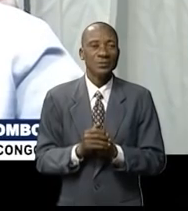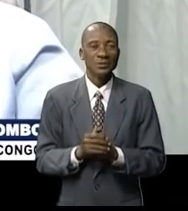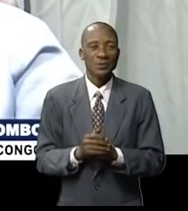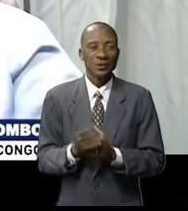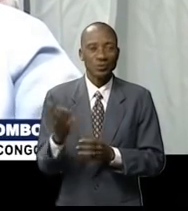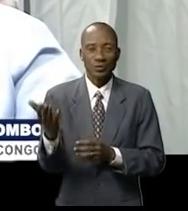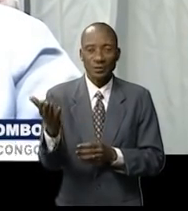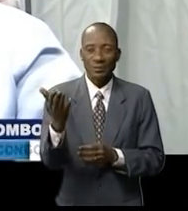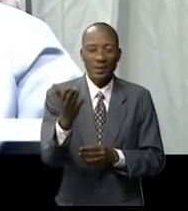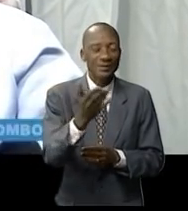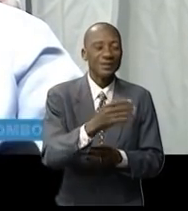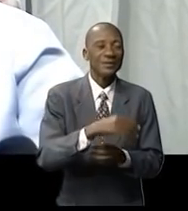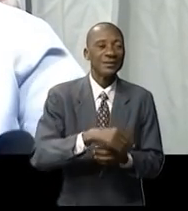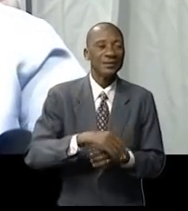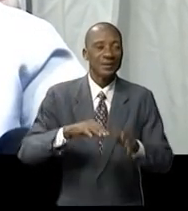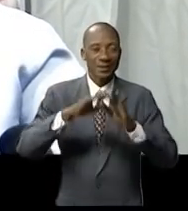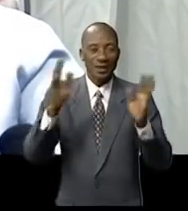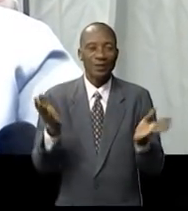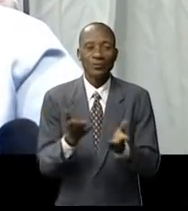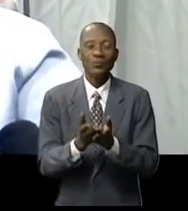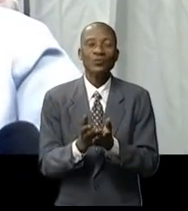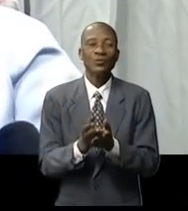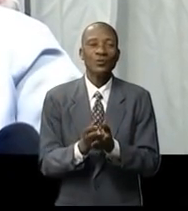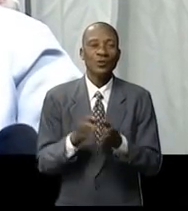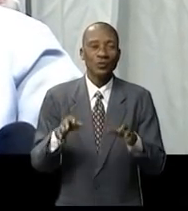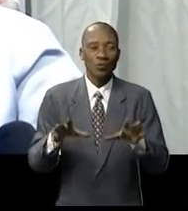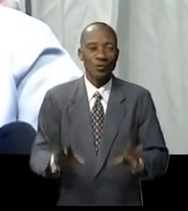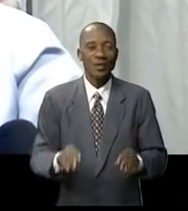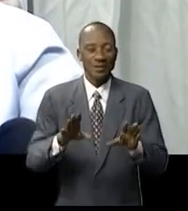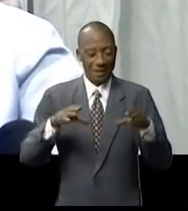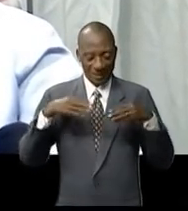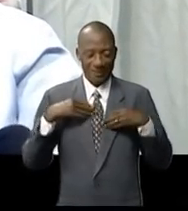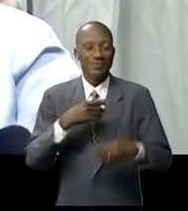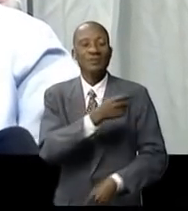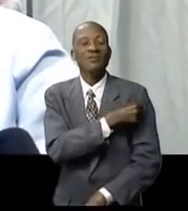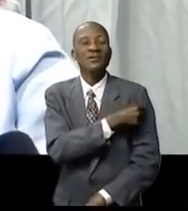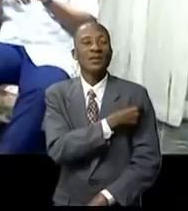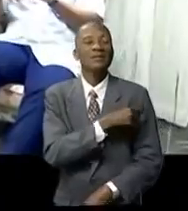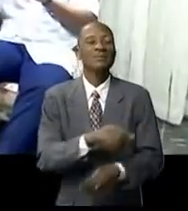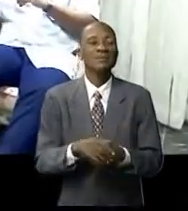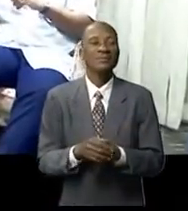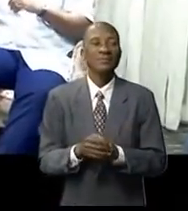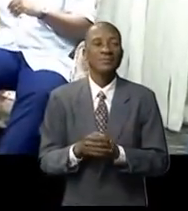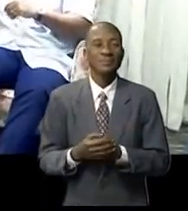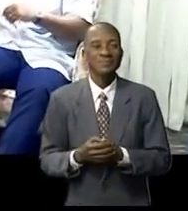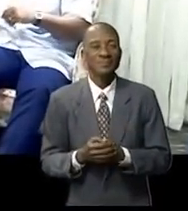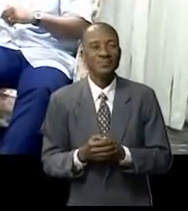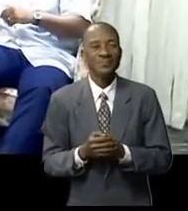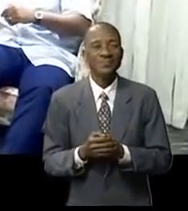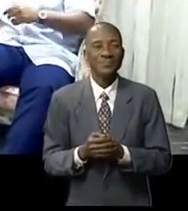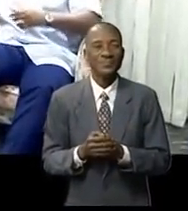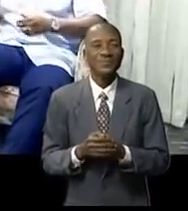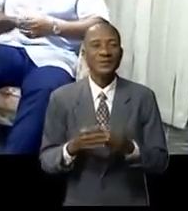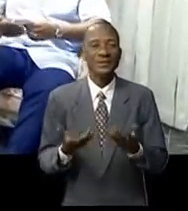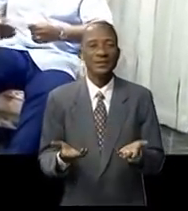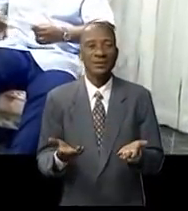mes compatriotes de prendre ce vaccin parce qu'il sauve des vies. Par ces gestes, le couple